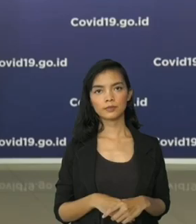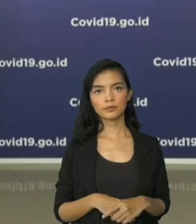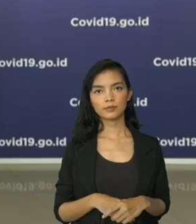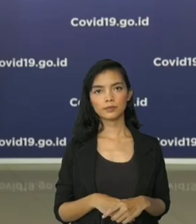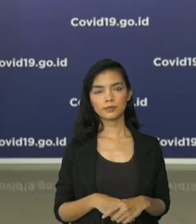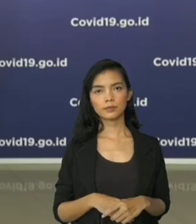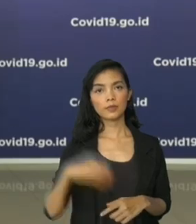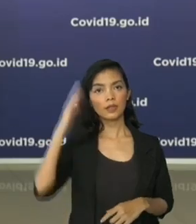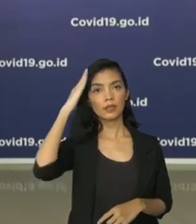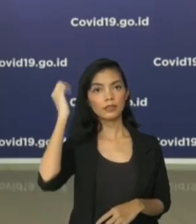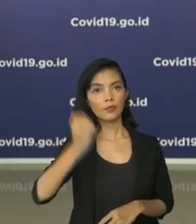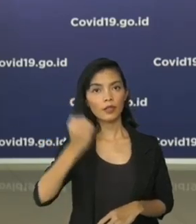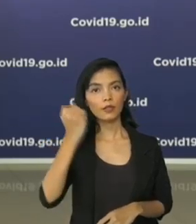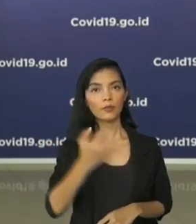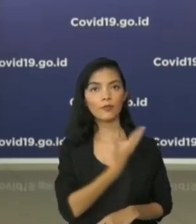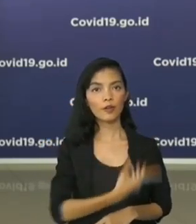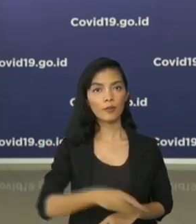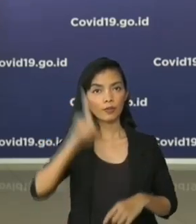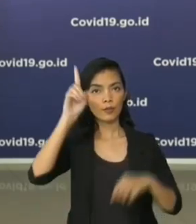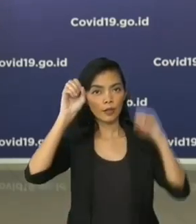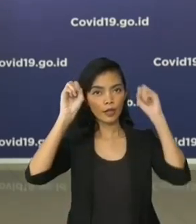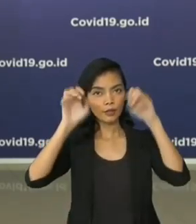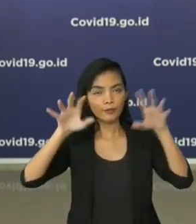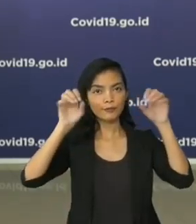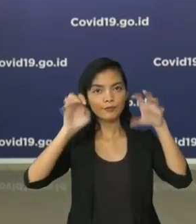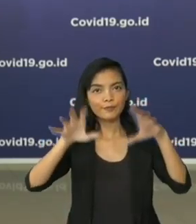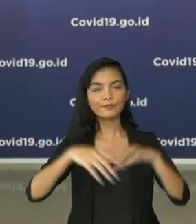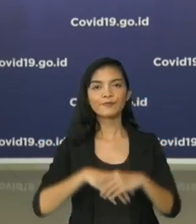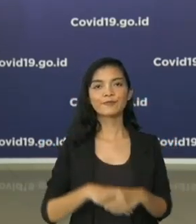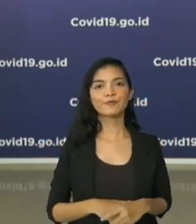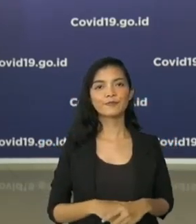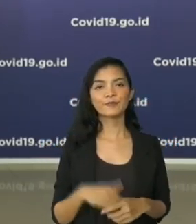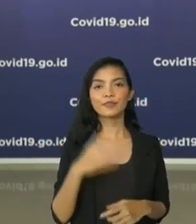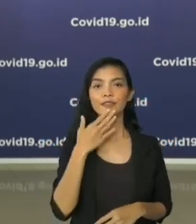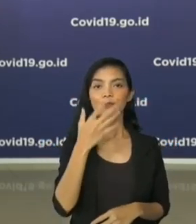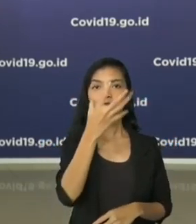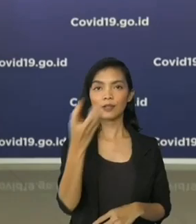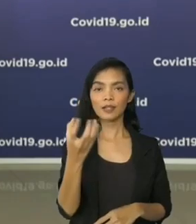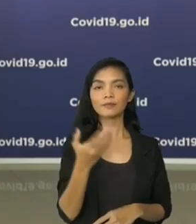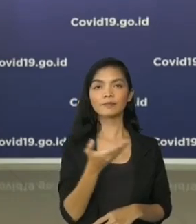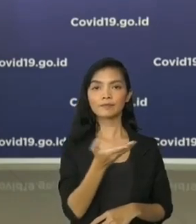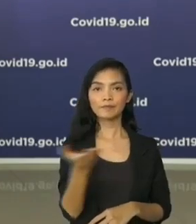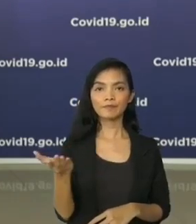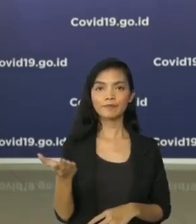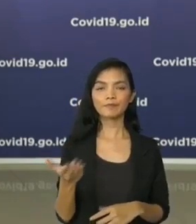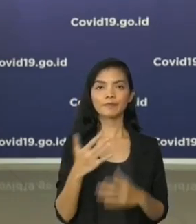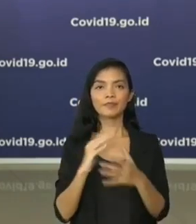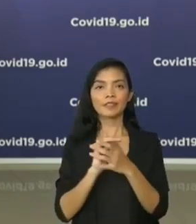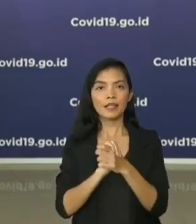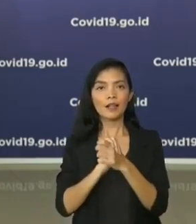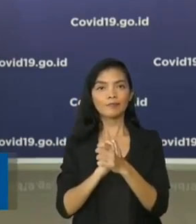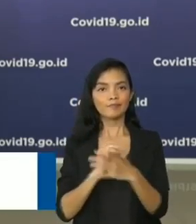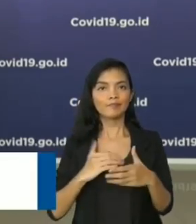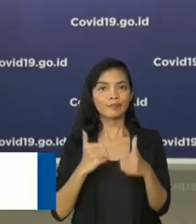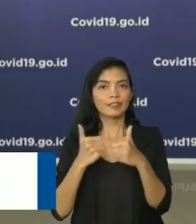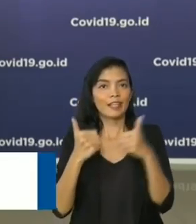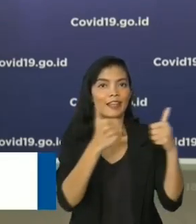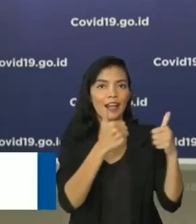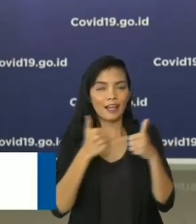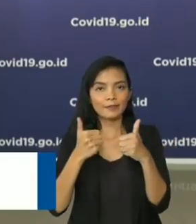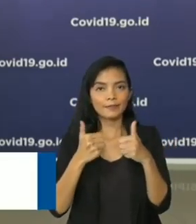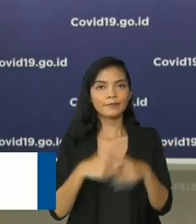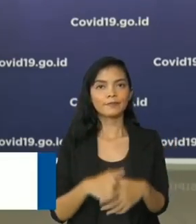Hai assalamualaikum warahmatullahi wabarakatuh Selamat sore dan salam sejahtera untuk kita semuanya